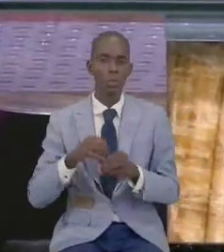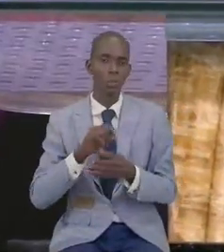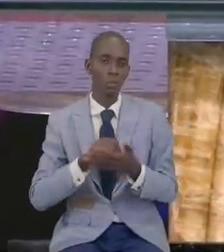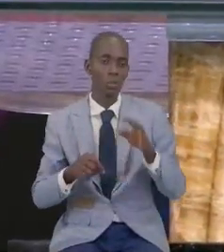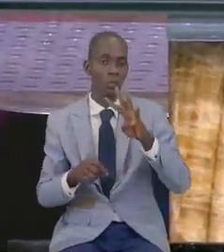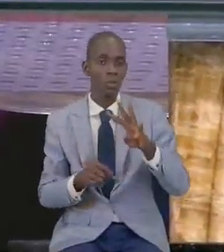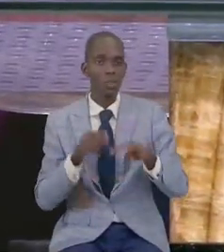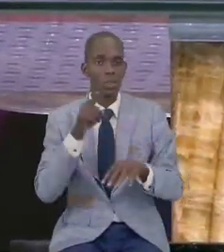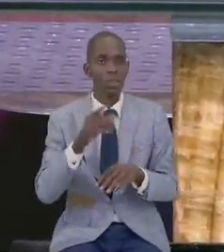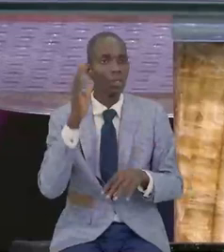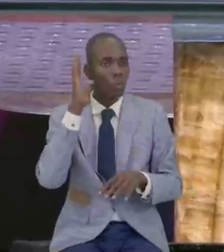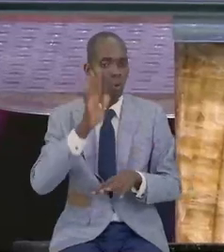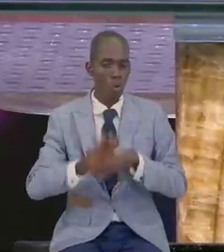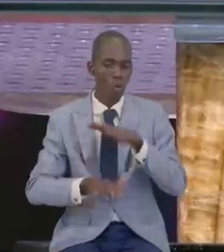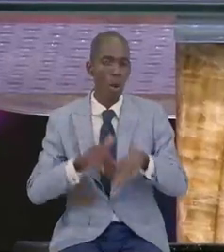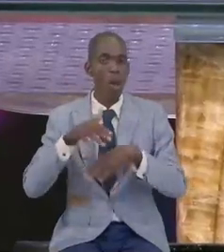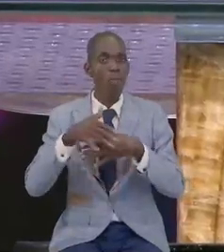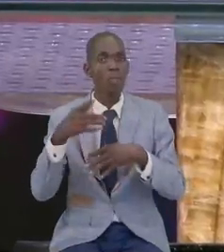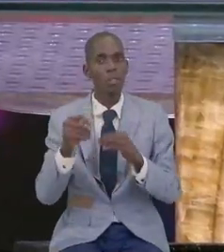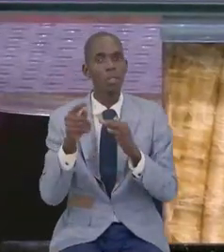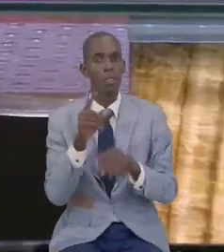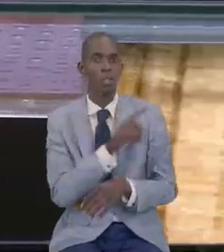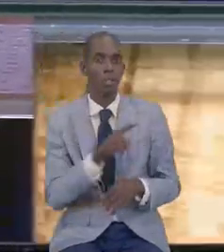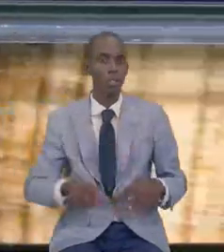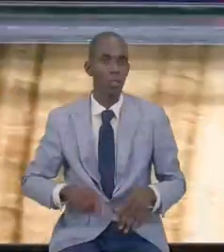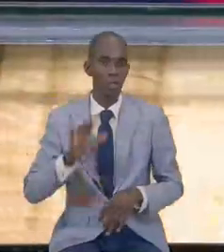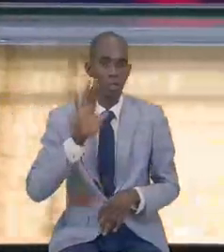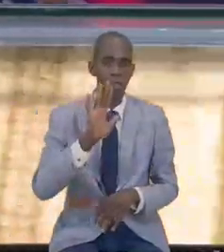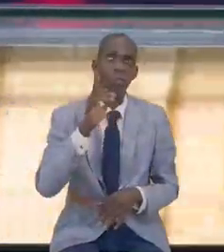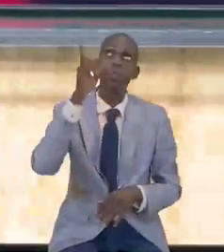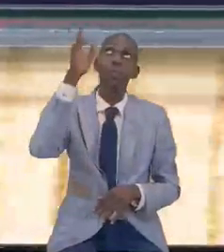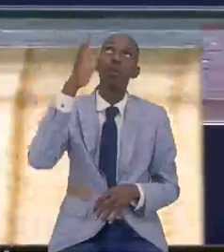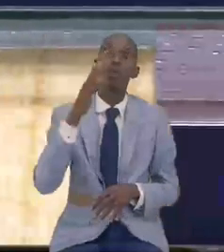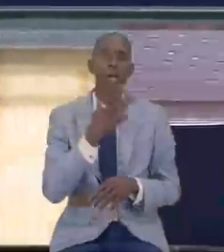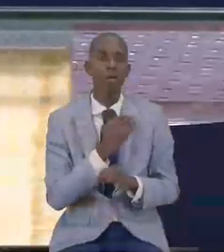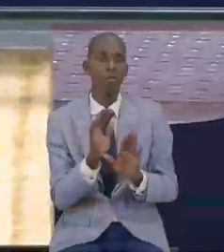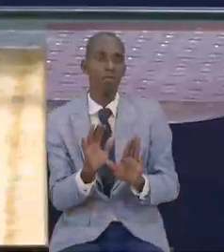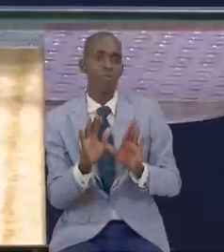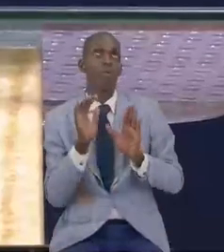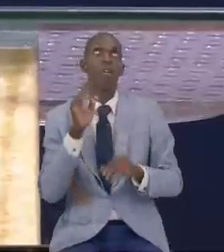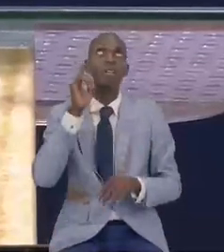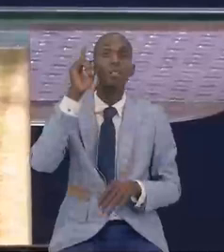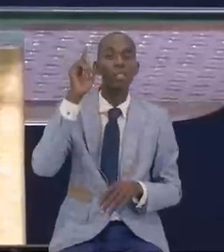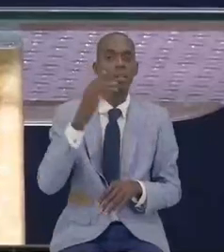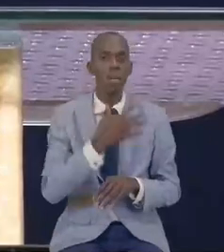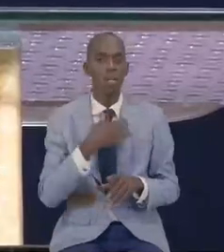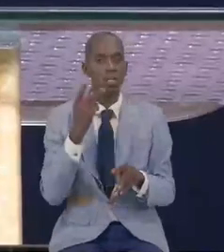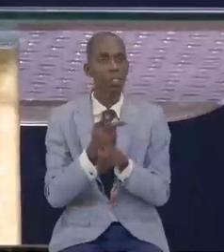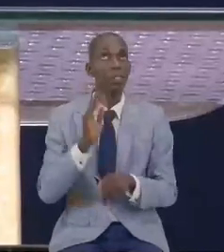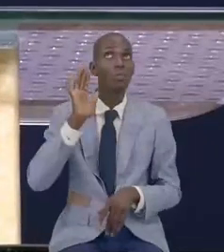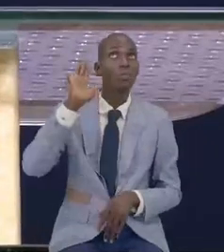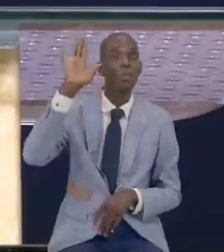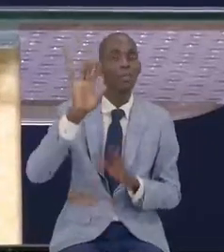4. Vous irez après l'Éternel, votre Dieu, et vous le craindrez. Vous observerez ses